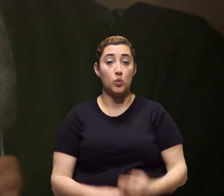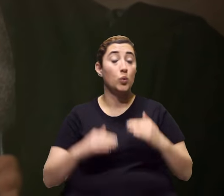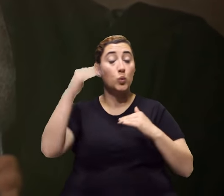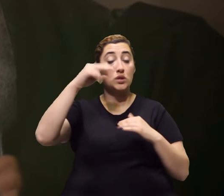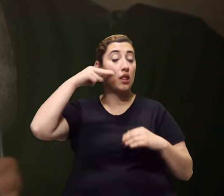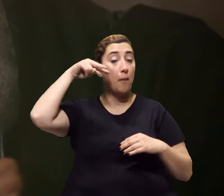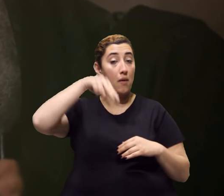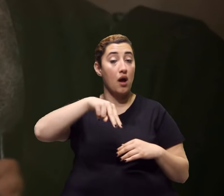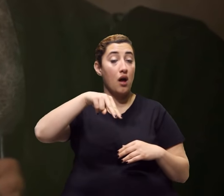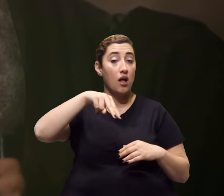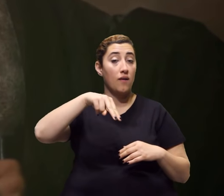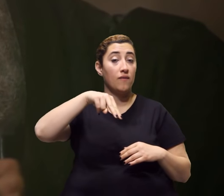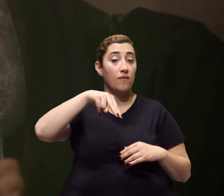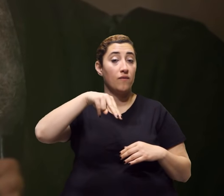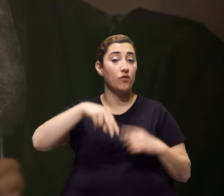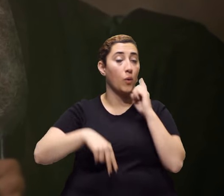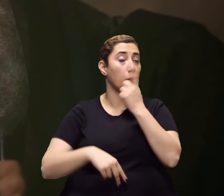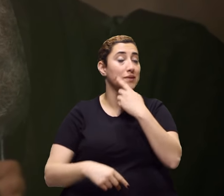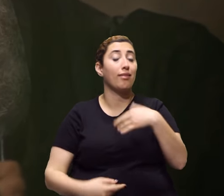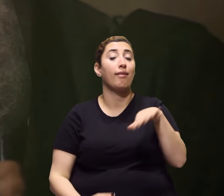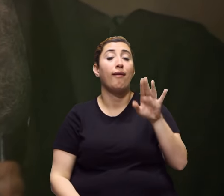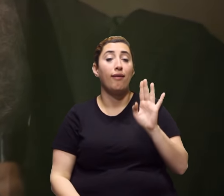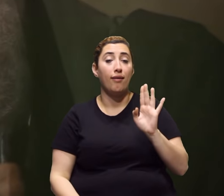yüksekten bakan göz değil.